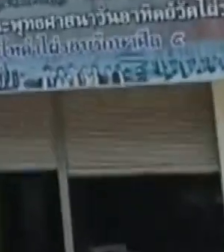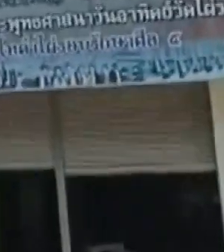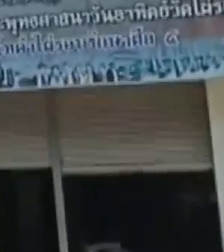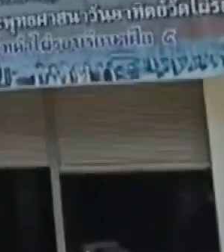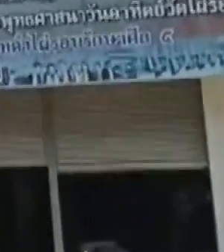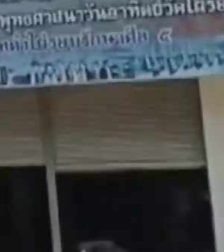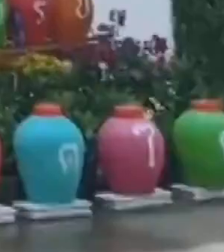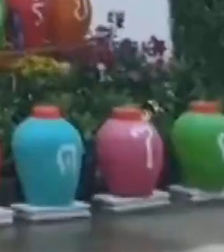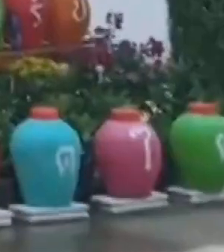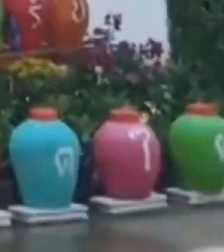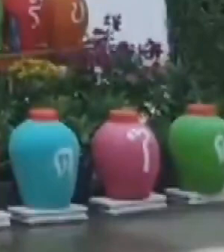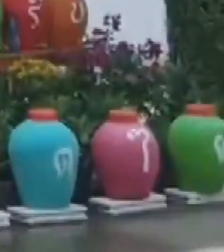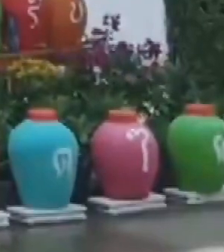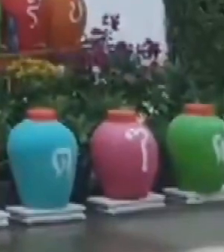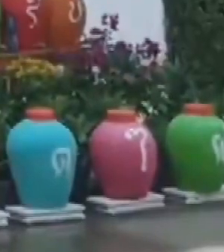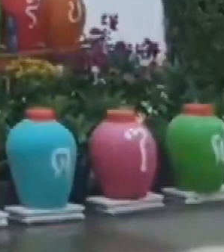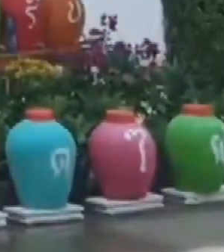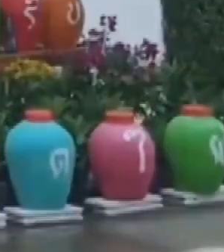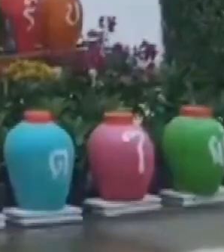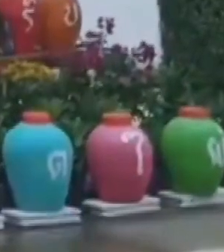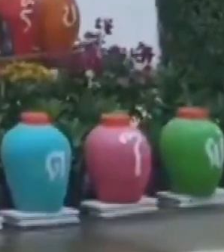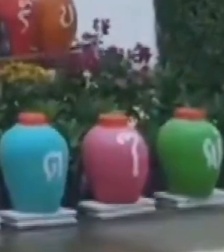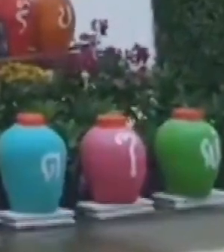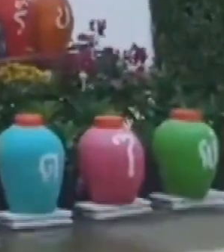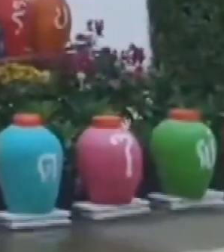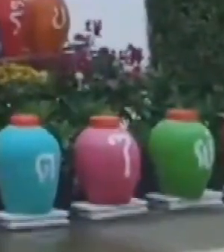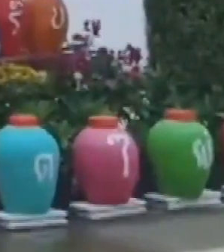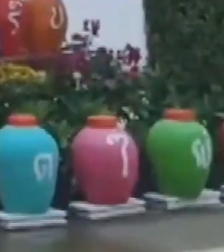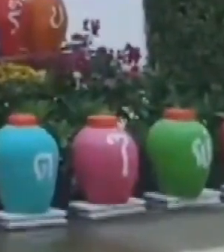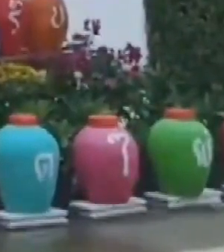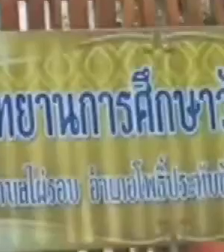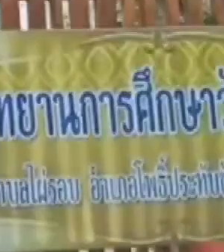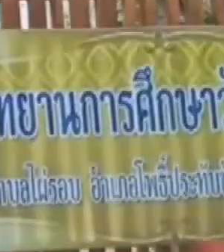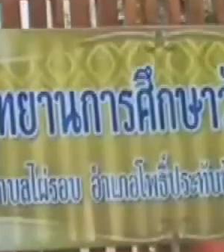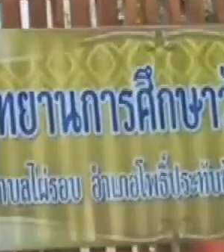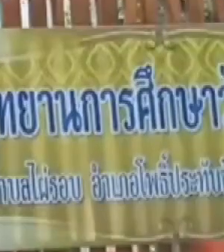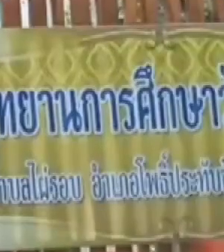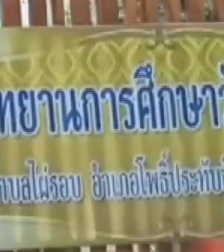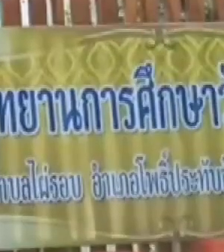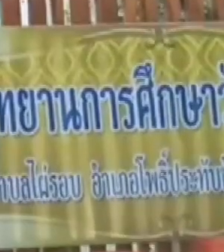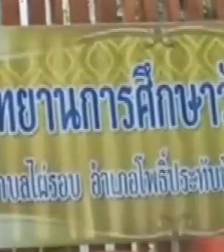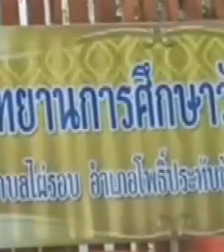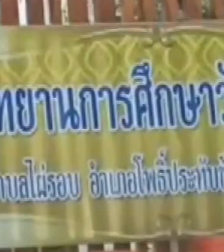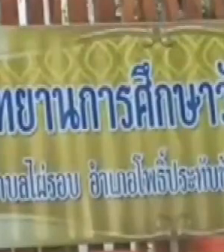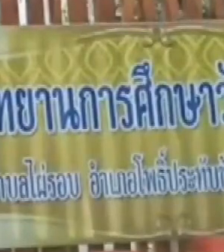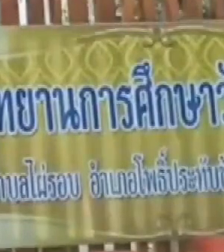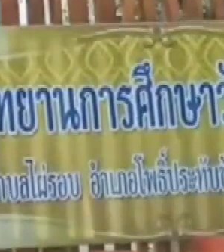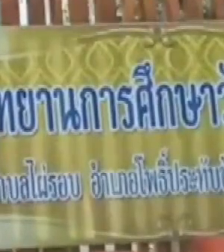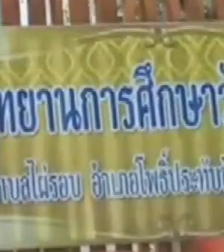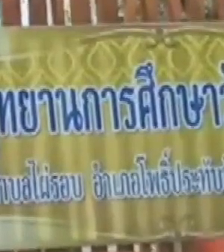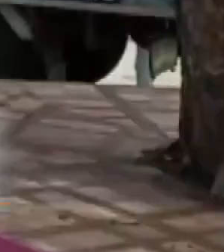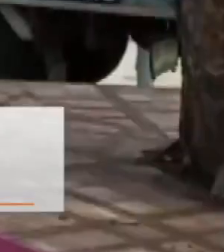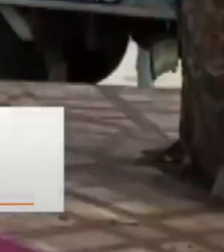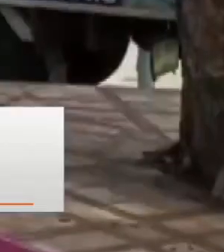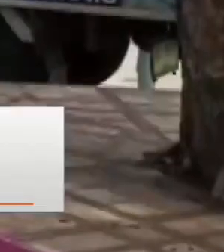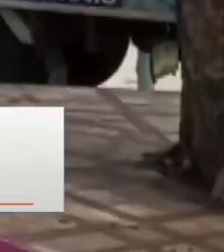ไปกันที่จังหวัดพิจิตรค่ะคุณผู้ชมคะเจ้าหน้าที่องค์การบริหารส่วนจังหวัดพิจิตรพร้อมองค์กรปกครองส่วนท้องถิ่นจิตอา